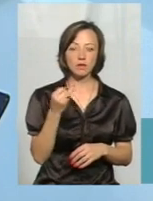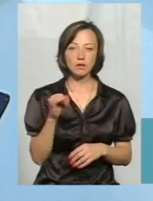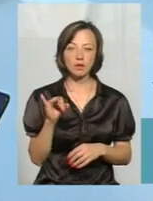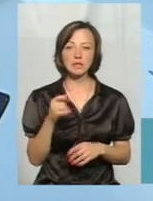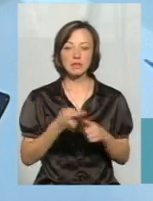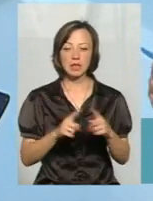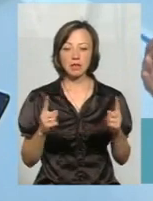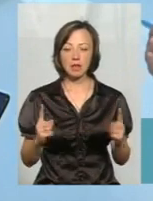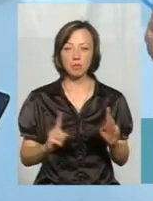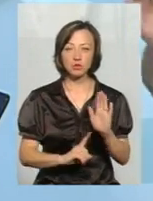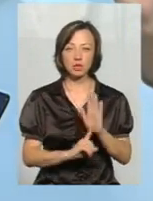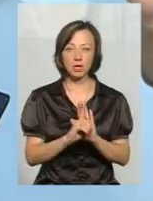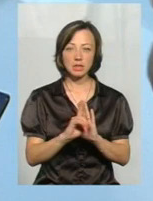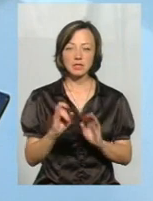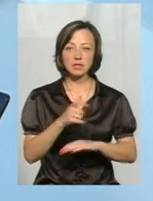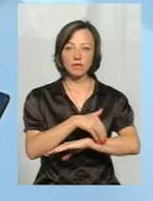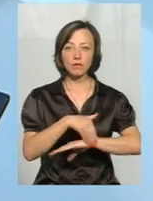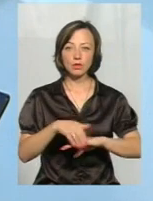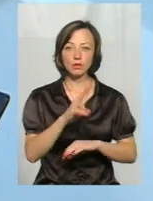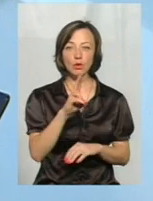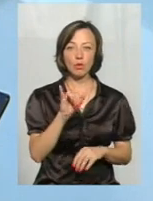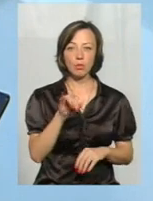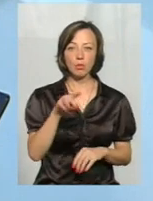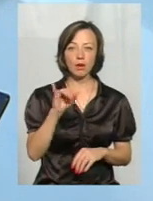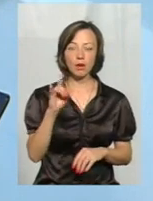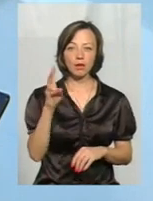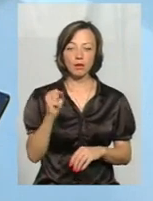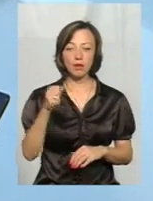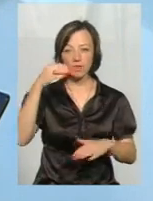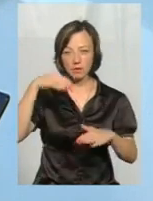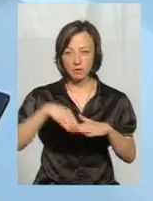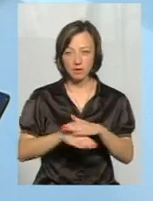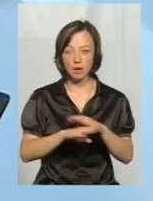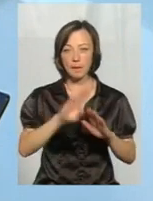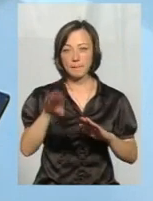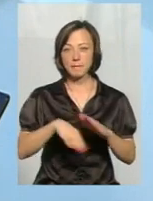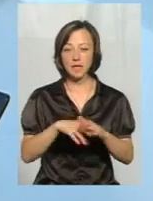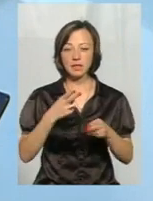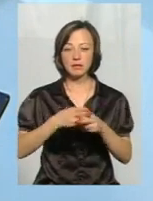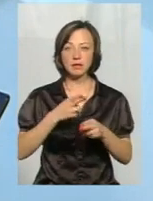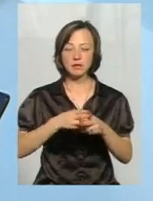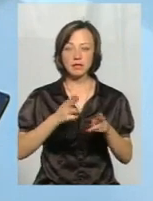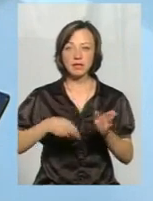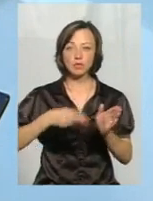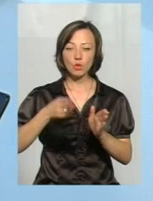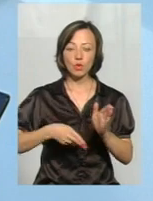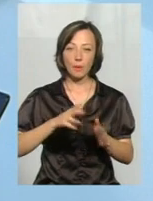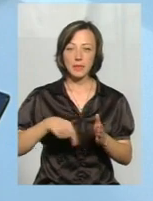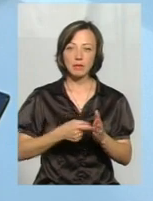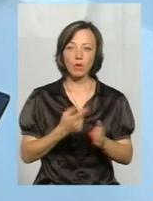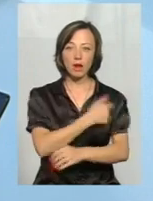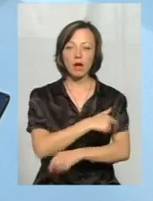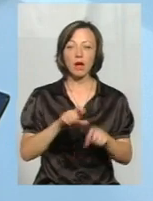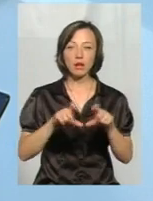ділянка, вона починається з вулиці Куприна, сходиться вниз, і вона попід залізною дорогою проходить на ту сторону, виходить біля міської лікарні,